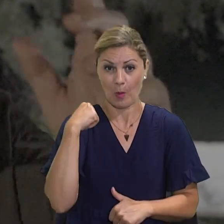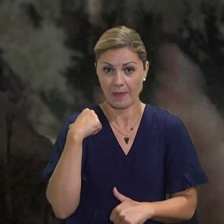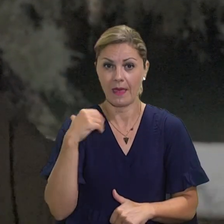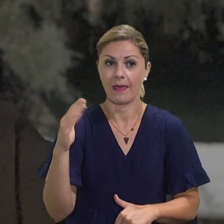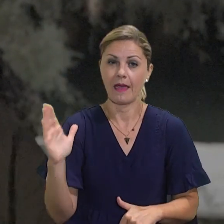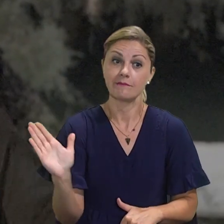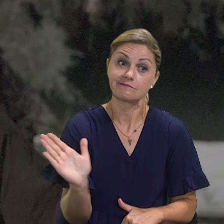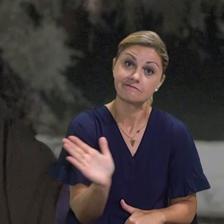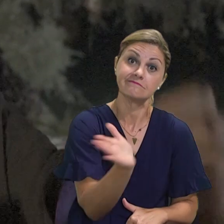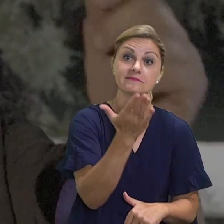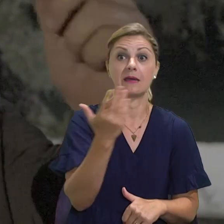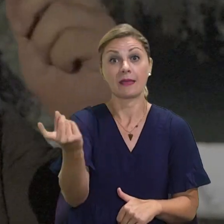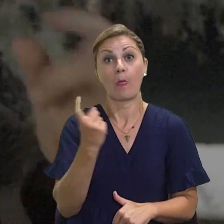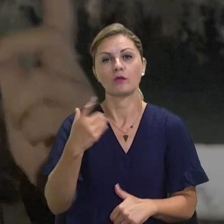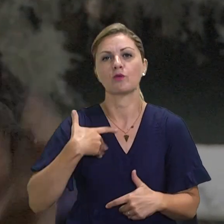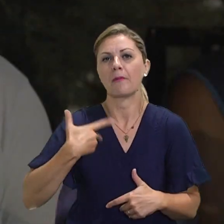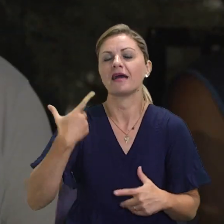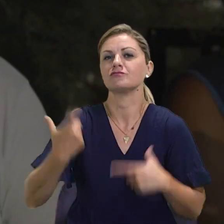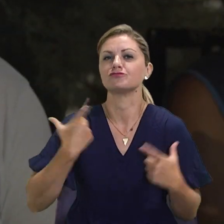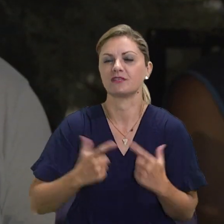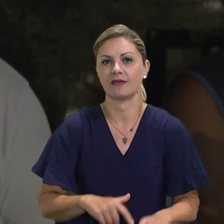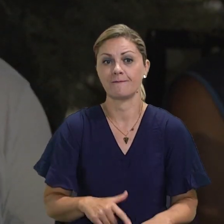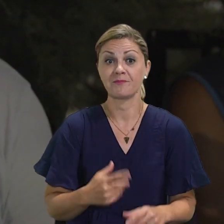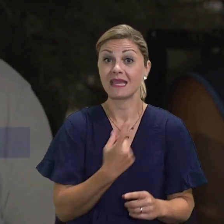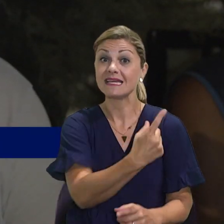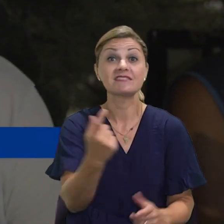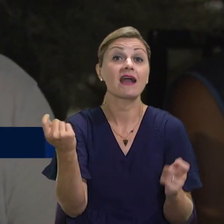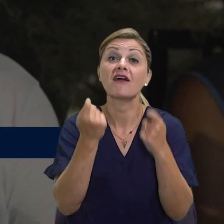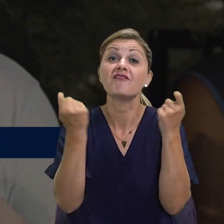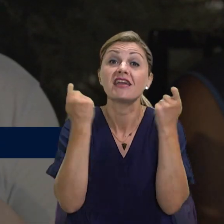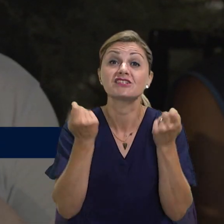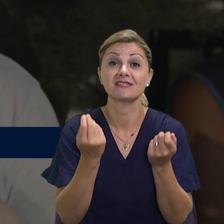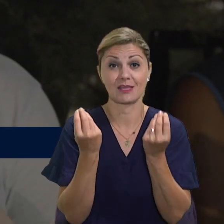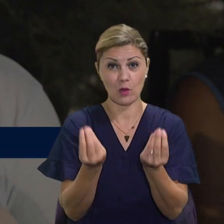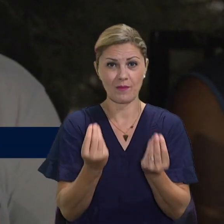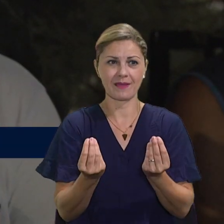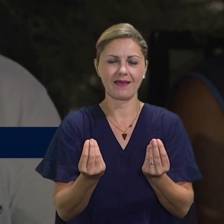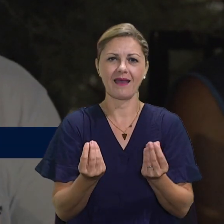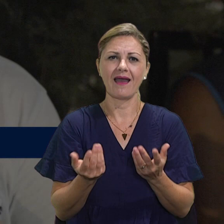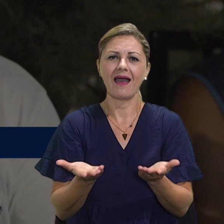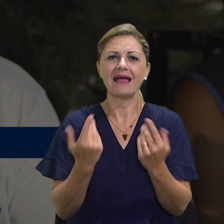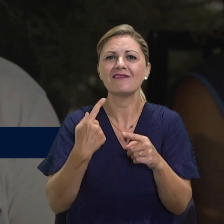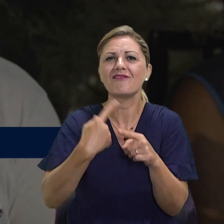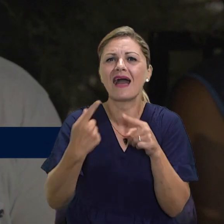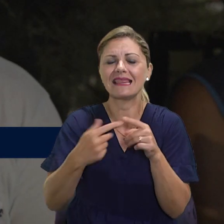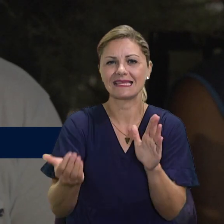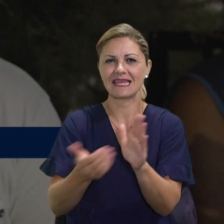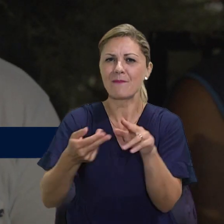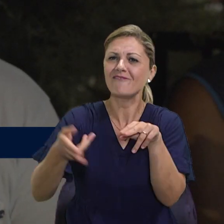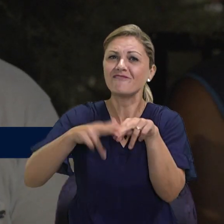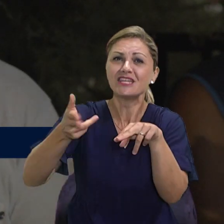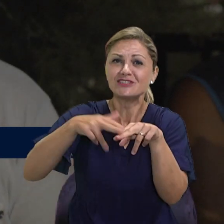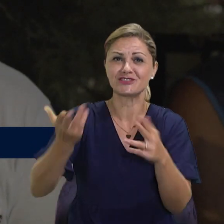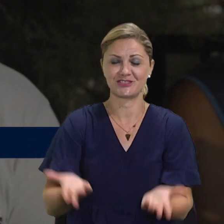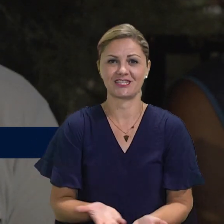ja još koju godinu, a neko mladina živi i uživa. Svaka fešta je dobra, ali samo ih daju manjinom.